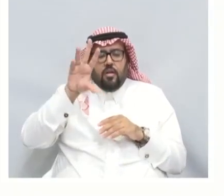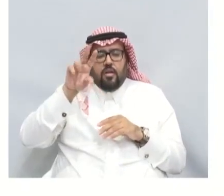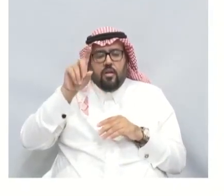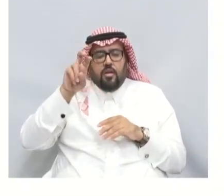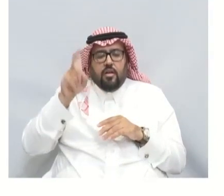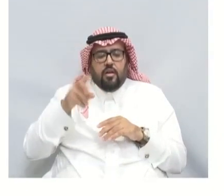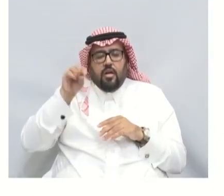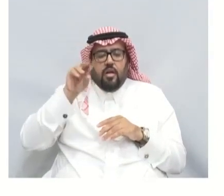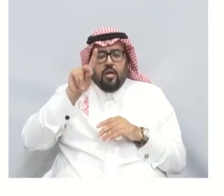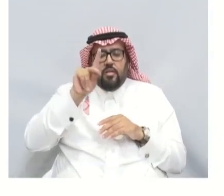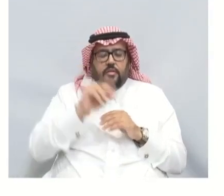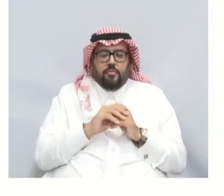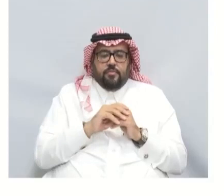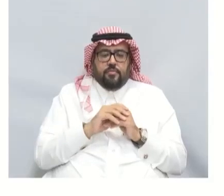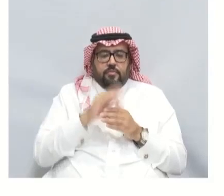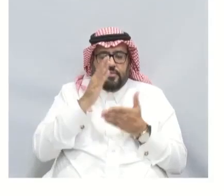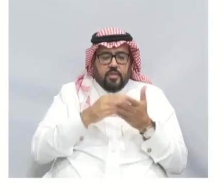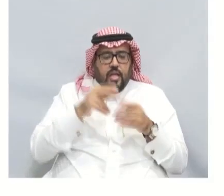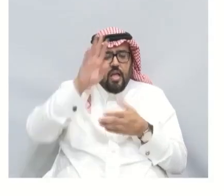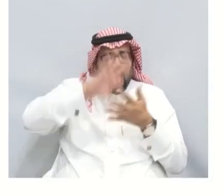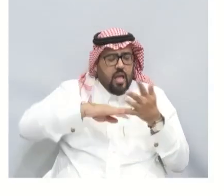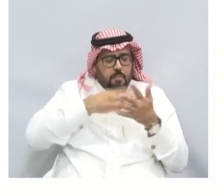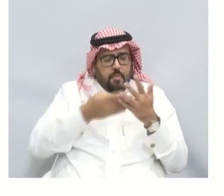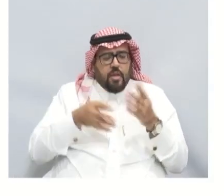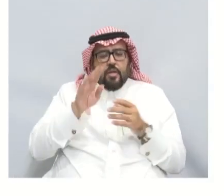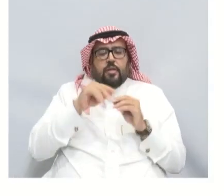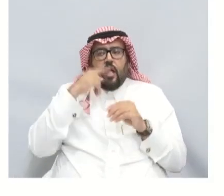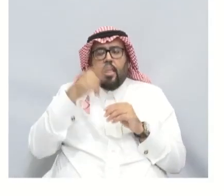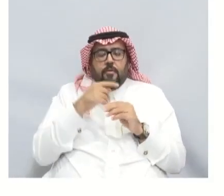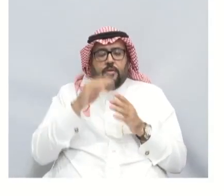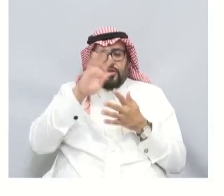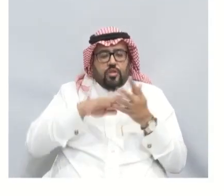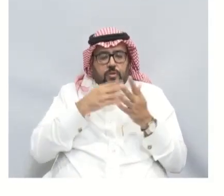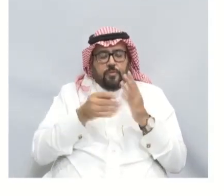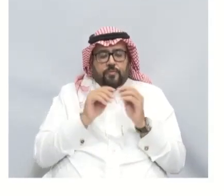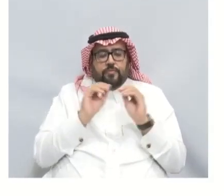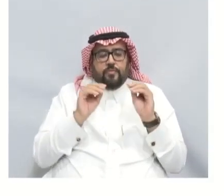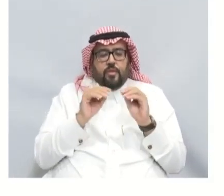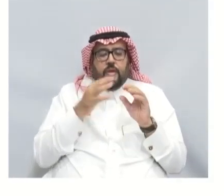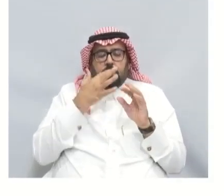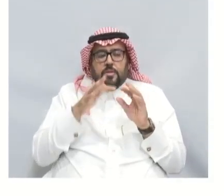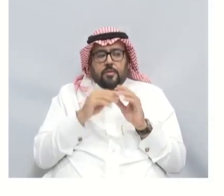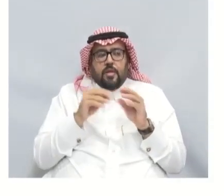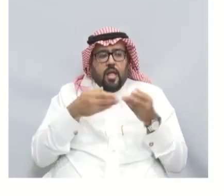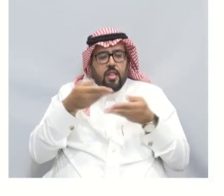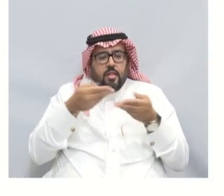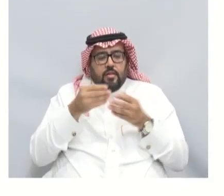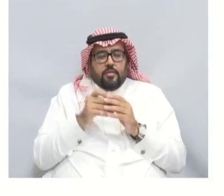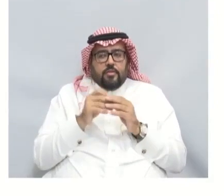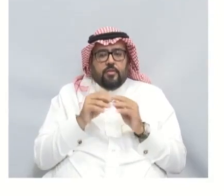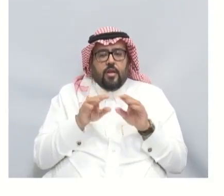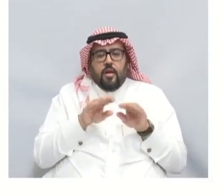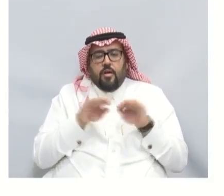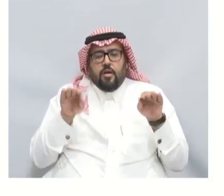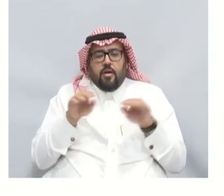لهذه الشقوق. إذن لخص هذا الكلام كله وضعناه في جدول لسهولة ماذا؟ التعامل. وجه